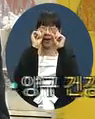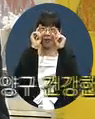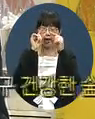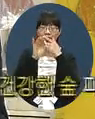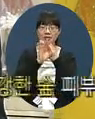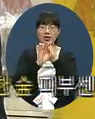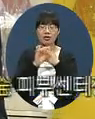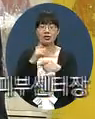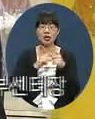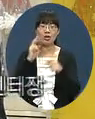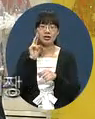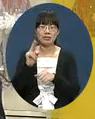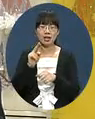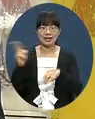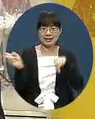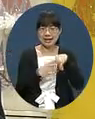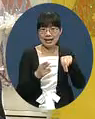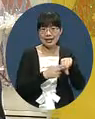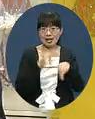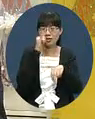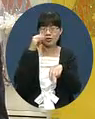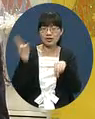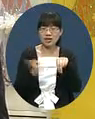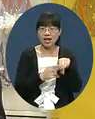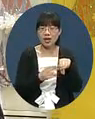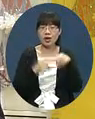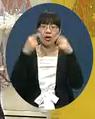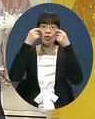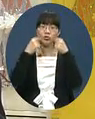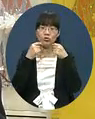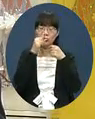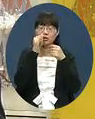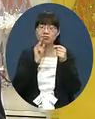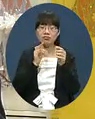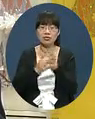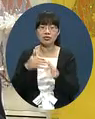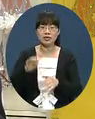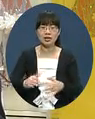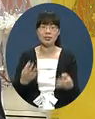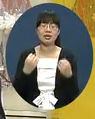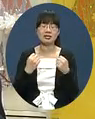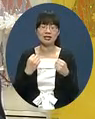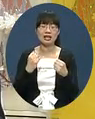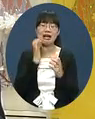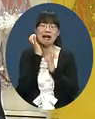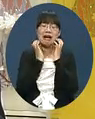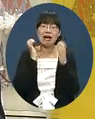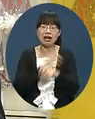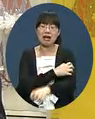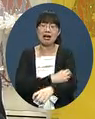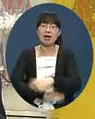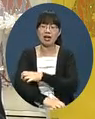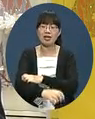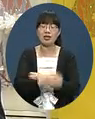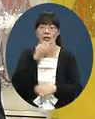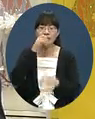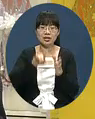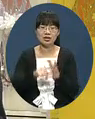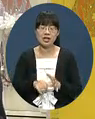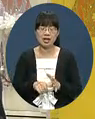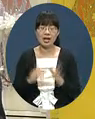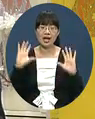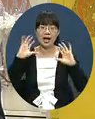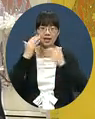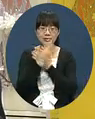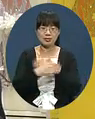그게 더 심하고 막 애를 때리기도 하고 때리면서 울고 그러는데 이제 그렇게 많이 가려워서 힘들어 할 때는 애 피부를